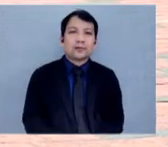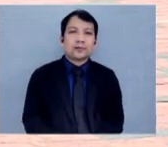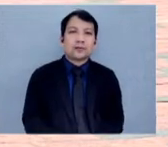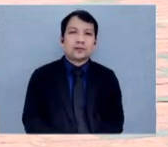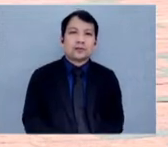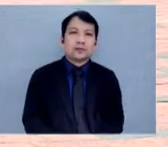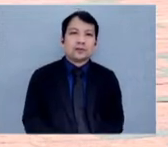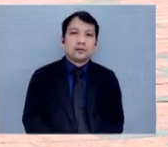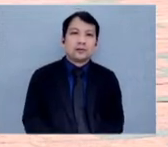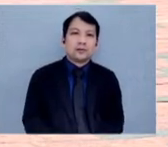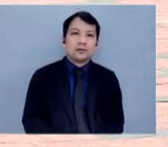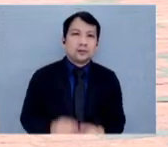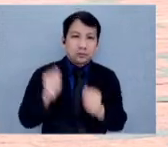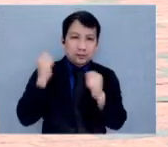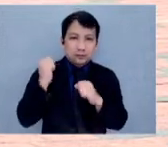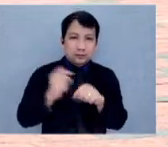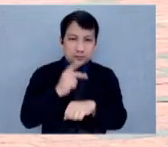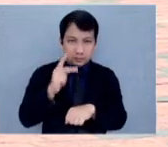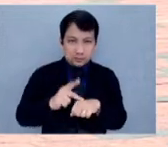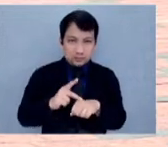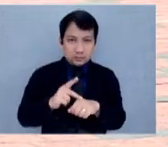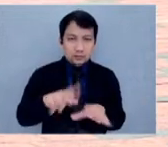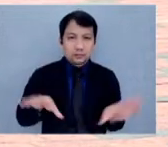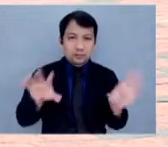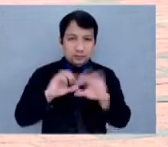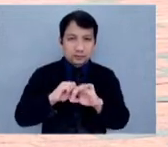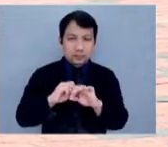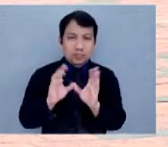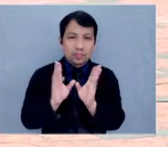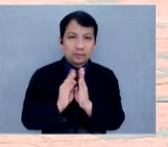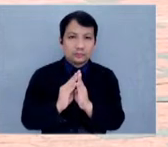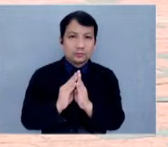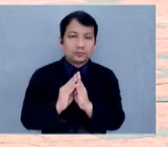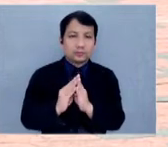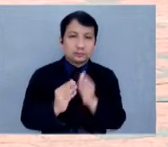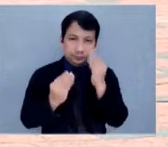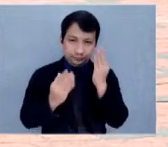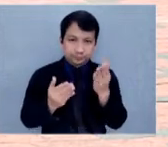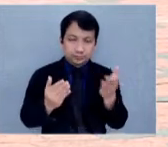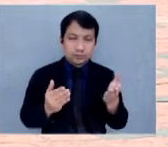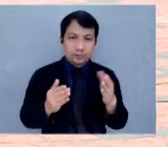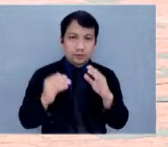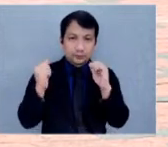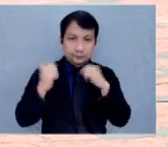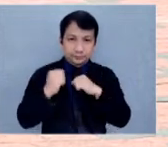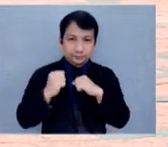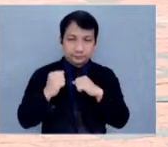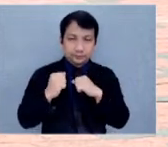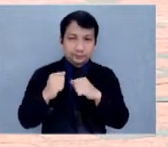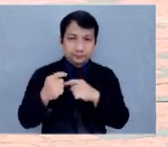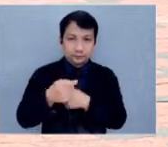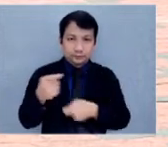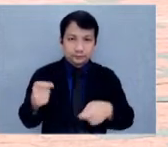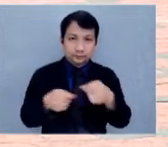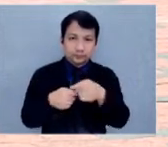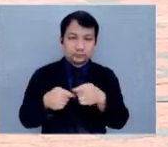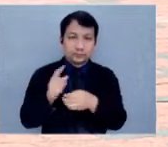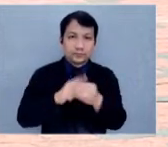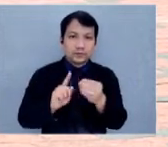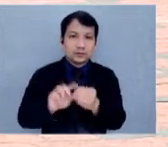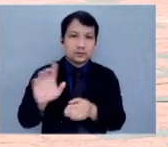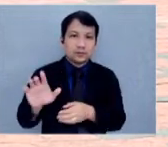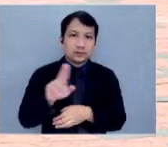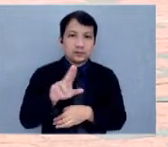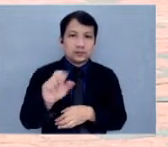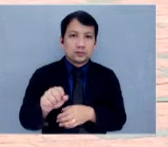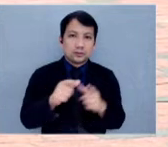Cheryl, umaasa ang Pilipinas sa pagtatapos ng summit ay magkaroon ng trilateral trade agreement sa pagitan ng US at